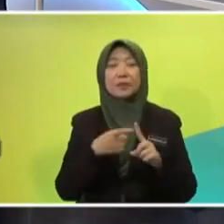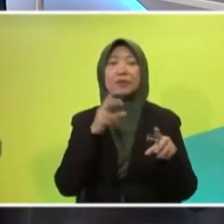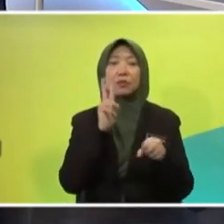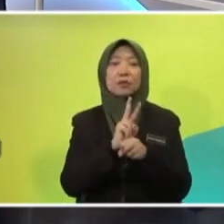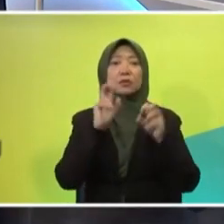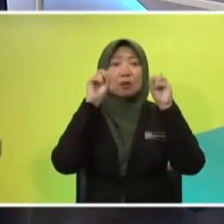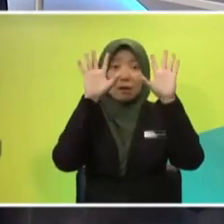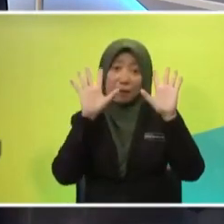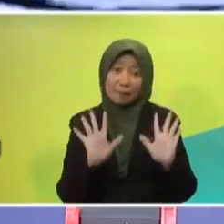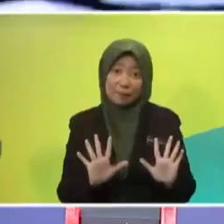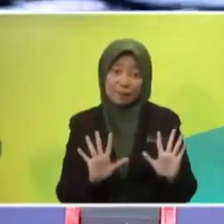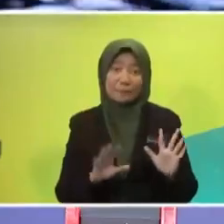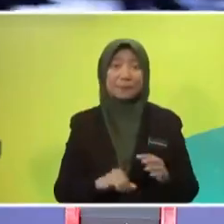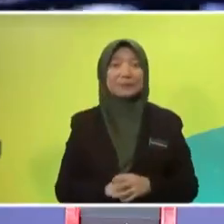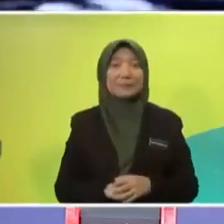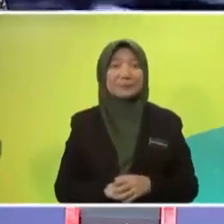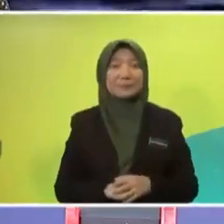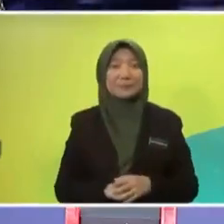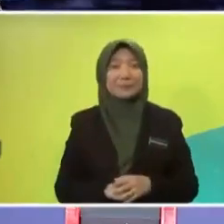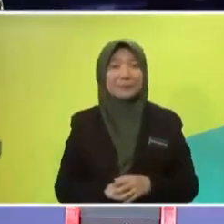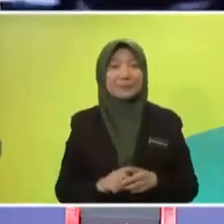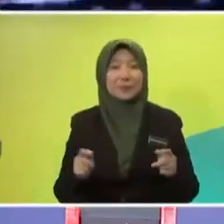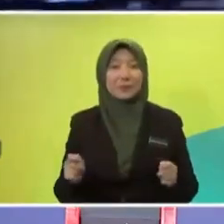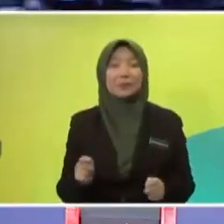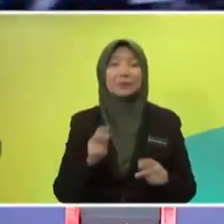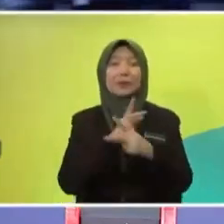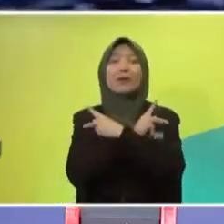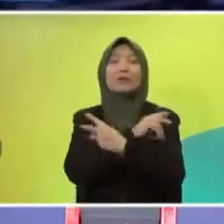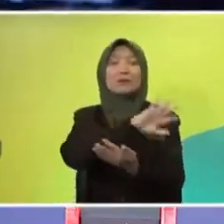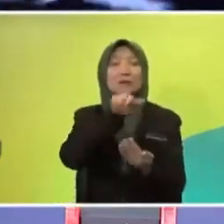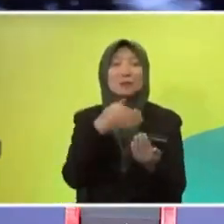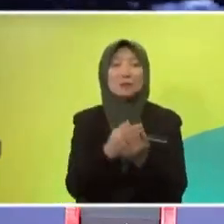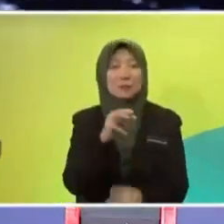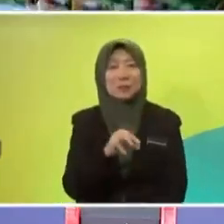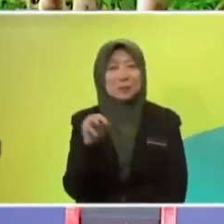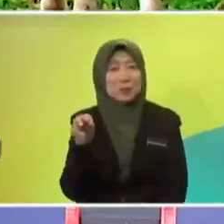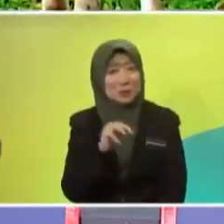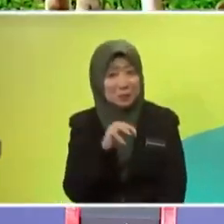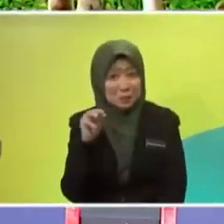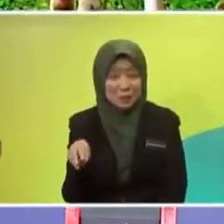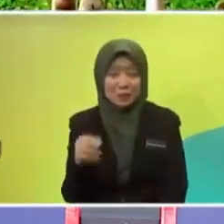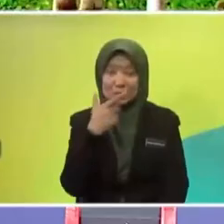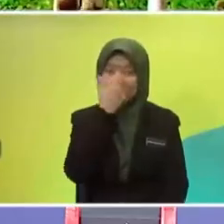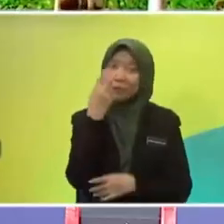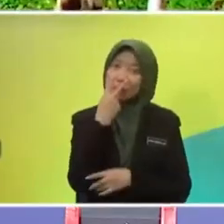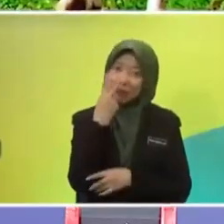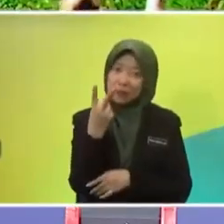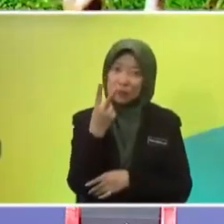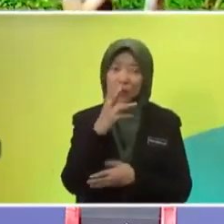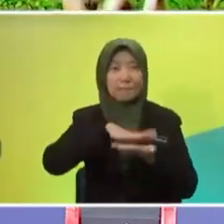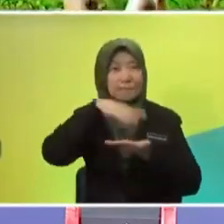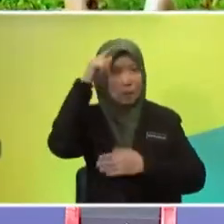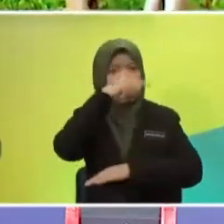Sekolah Kebangsaan Pendidikan Khas Vocational Shah Alam Selangor. Terima kasih kepada semua. Terima kasih juga kepada adik-adik yang menonton ketika ini. Semoga